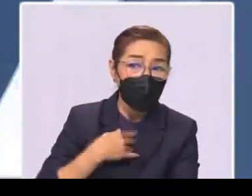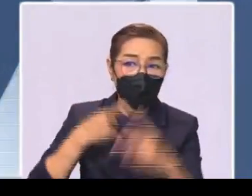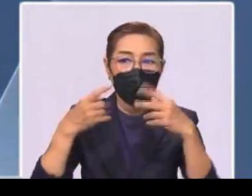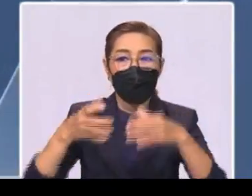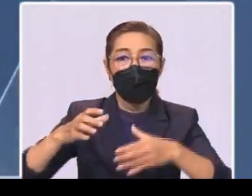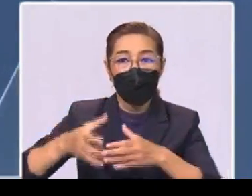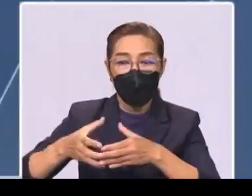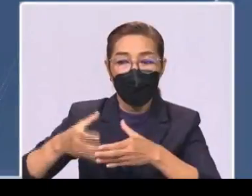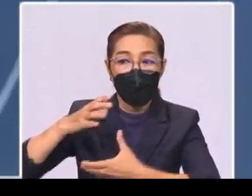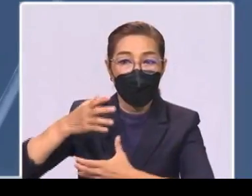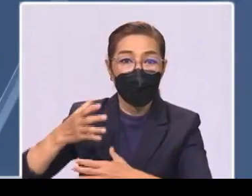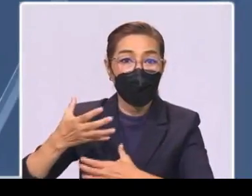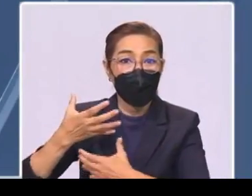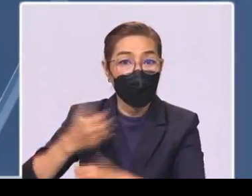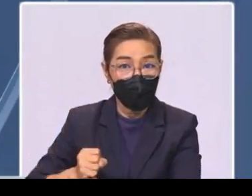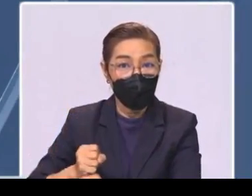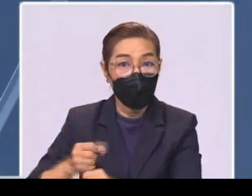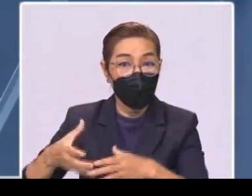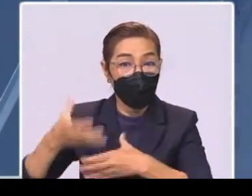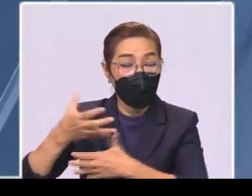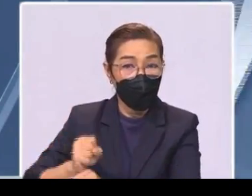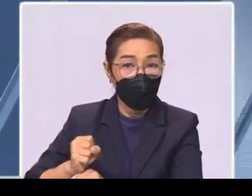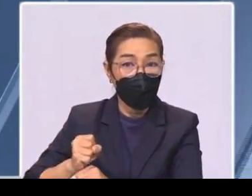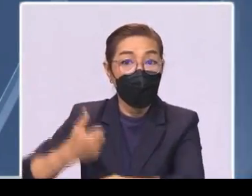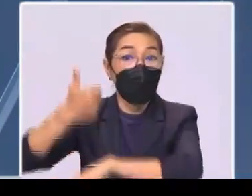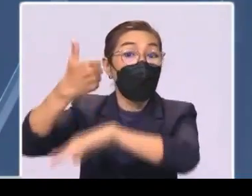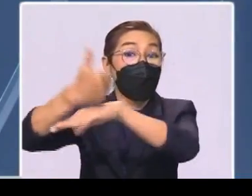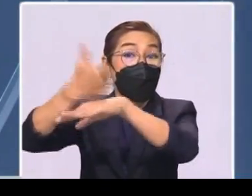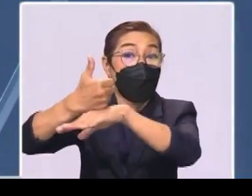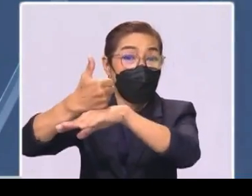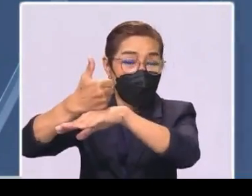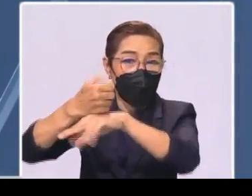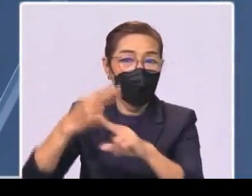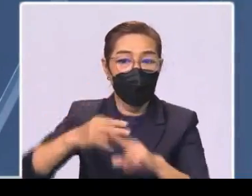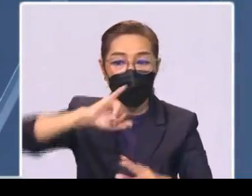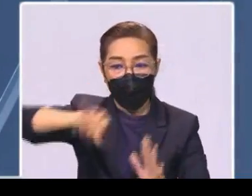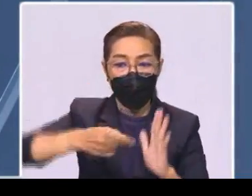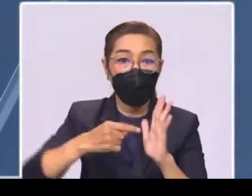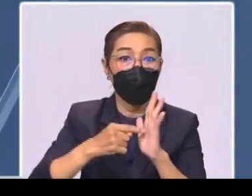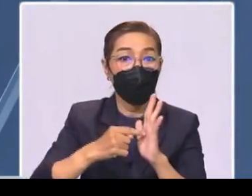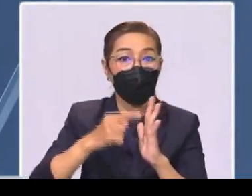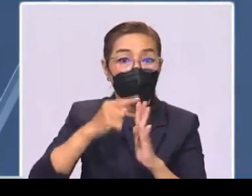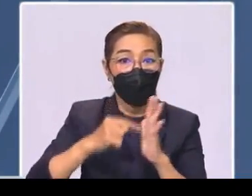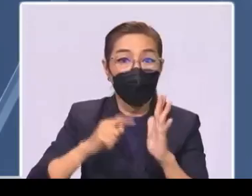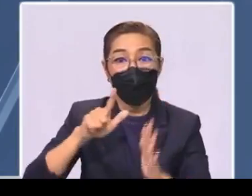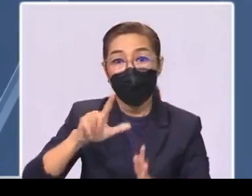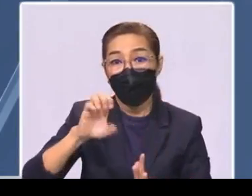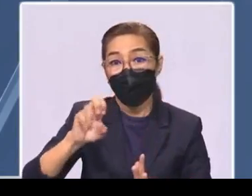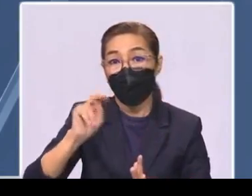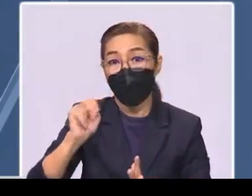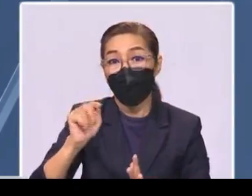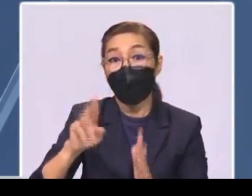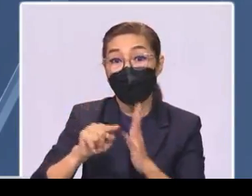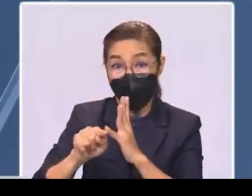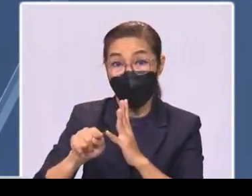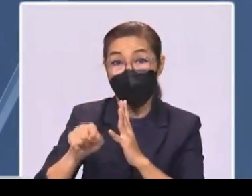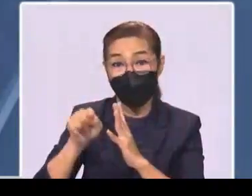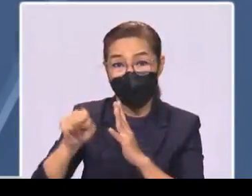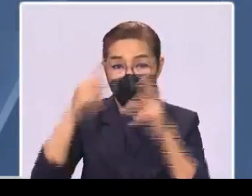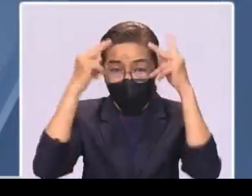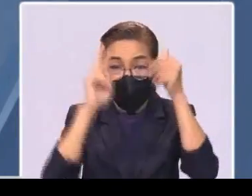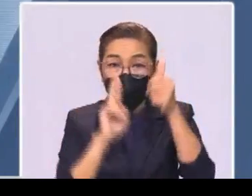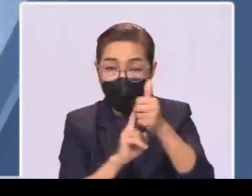หัวหน้าพรรคเอ้ยท่านรองไม่ใช่ท่านรองหัวหน้าพรรคท่านหัวหน้าพรรคเลยละท่านจุรินลักษณาวิสิทธิ์นะครับรองนายกรัฐมนตรี